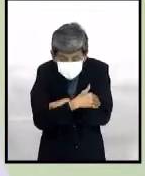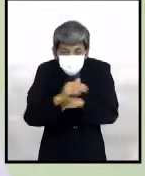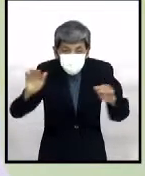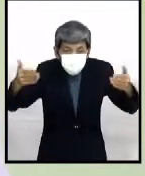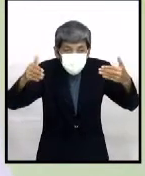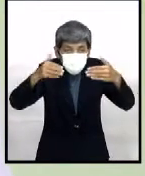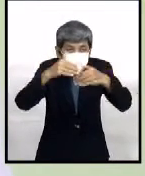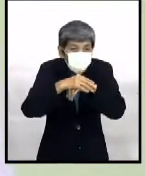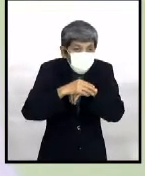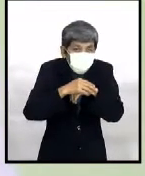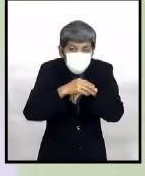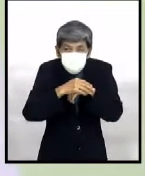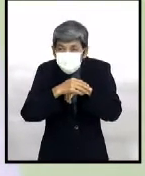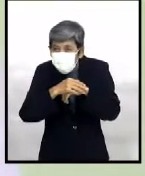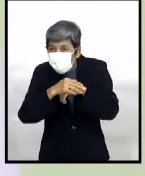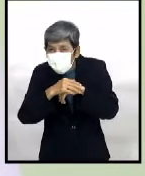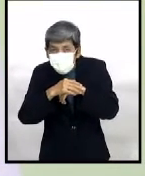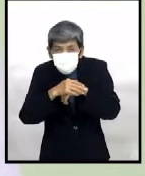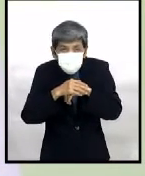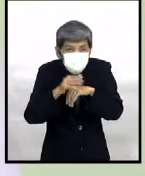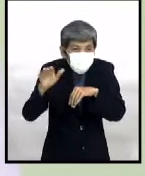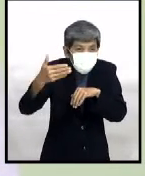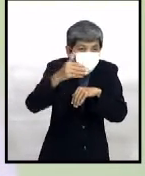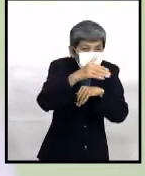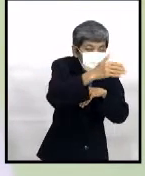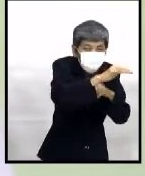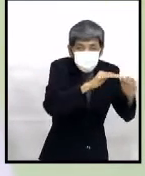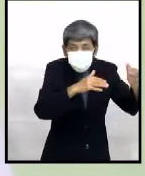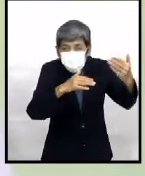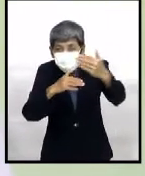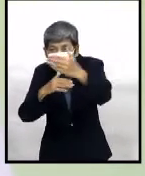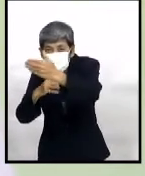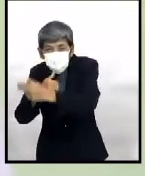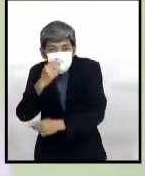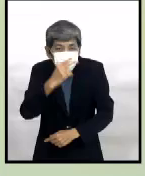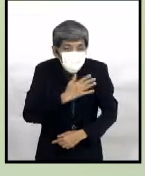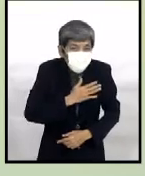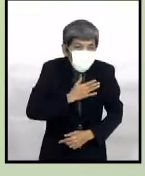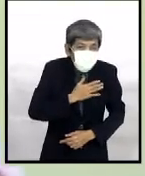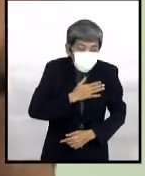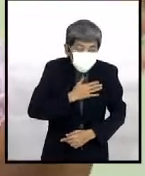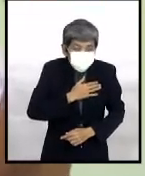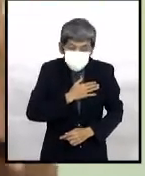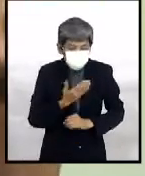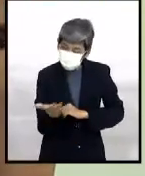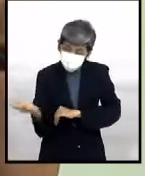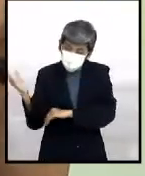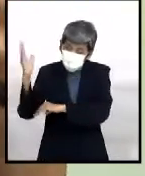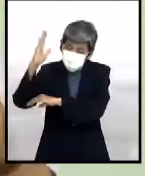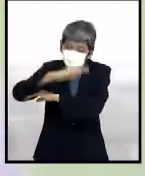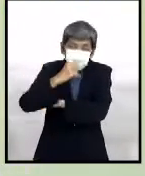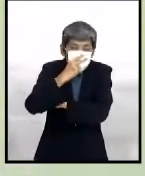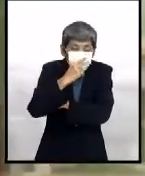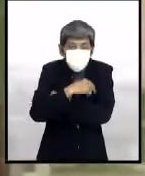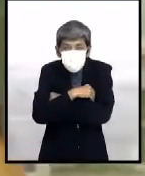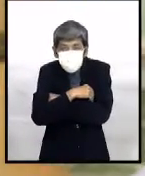ว่ายอ๋อตัวนี้มันว่ายแบบนี้แล้วมันไปทำอะไรอ๋อมันว่ายแบบนี้สาแก่ใจแล้วดูตัวอื่นต่อเนี่ยครึ่งวันผมนั่งดูปลาทองอย่